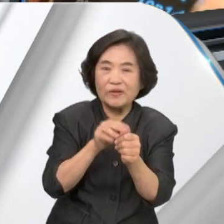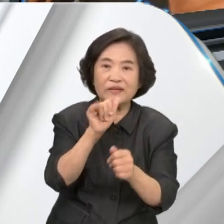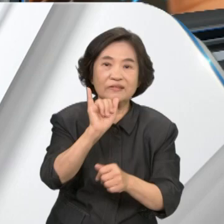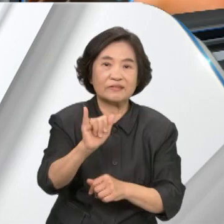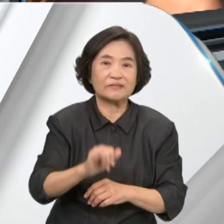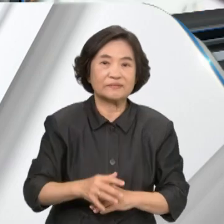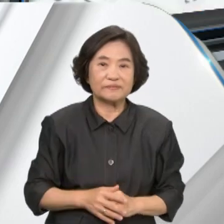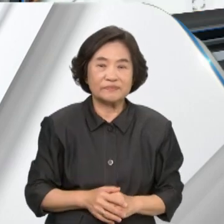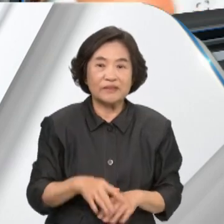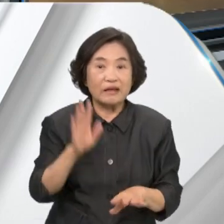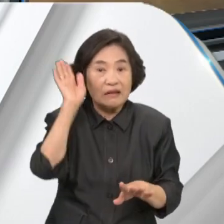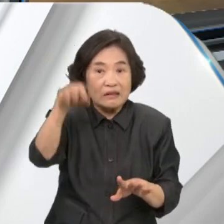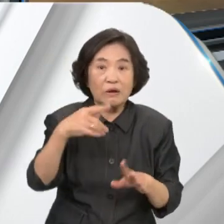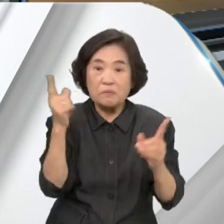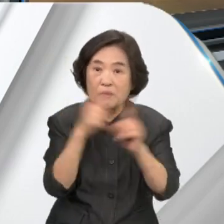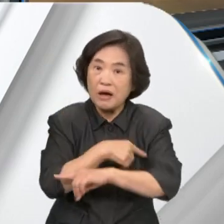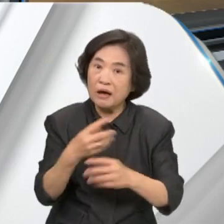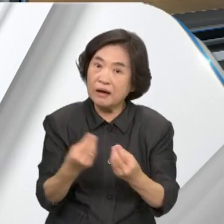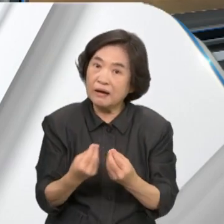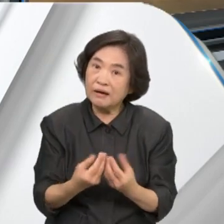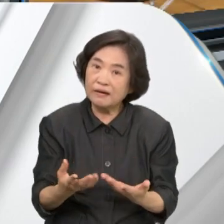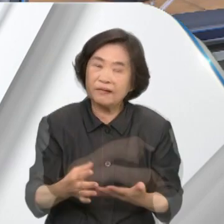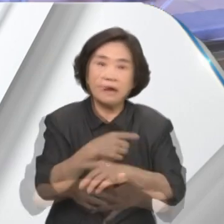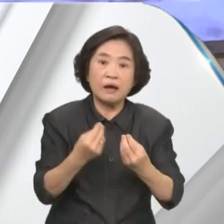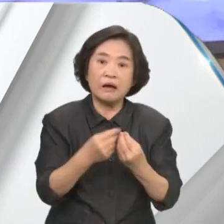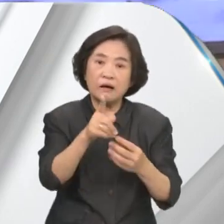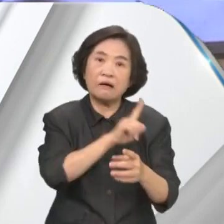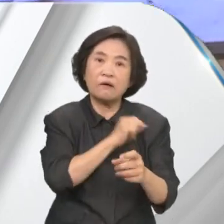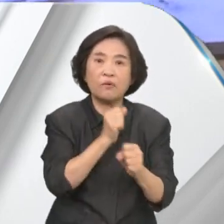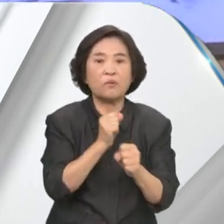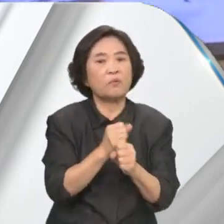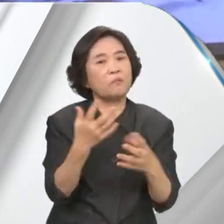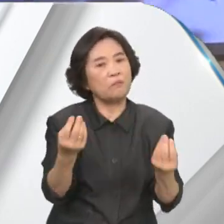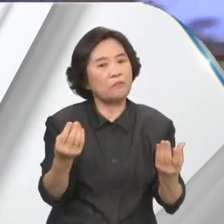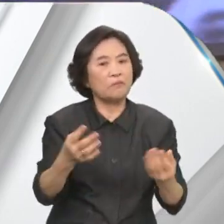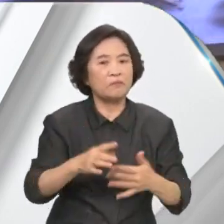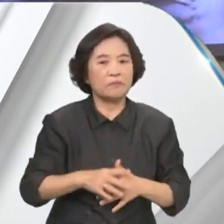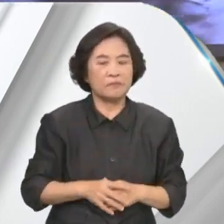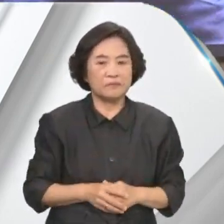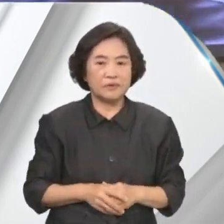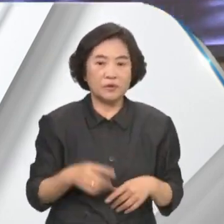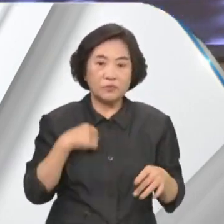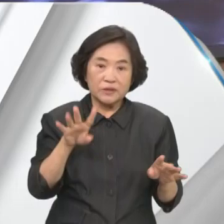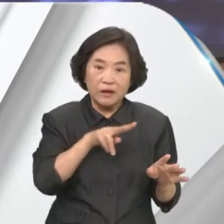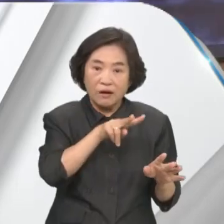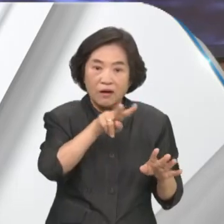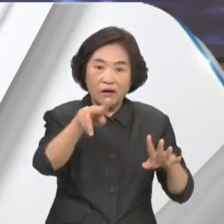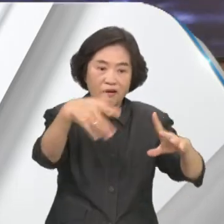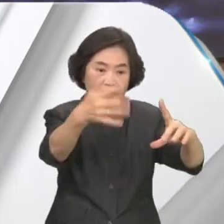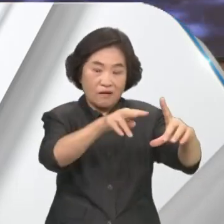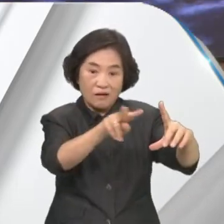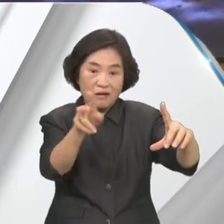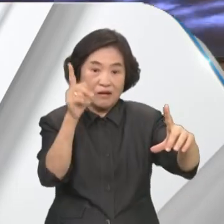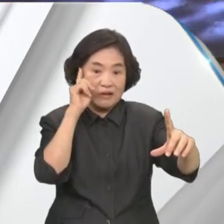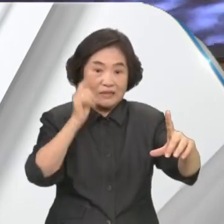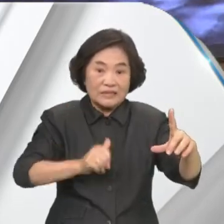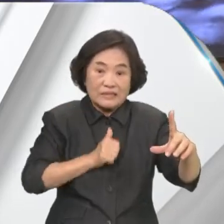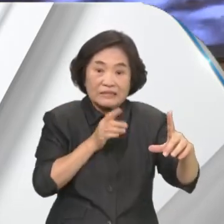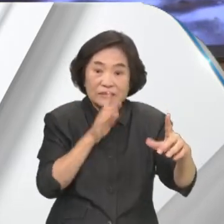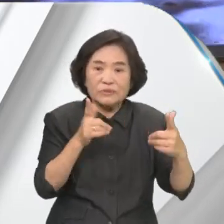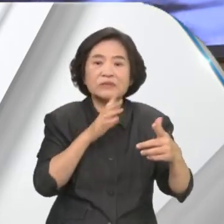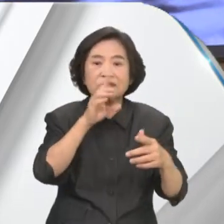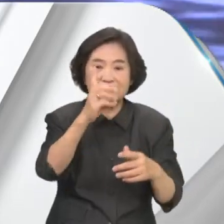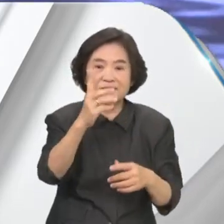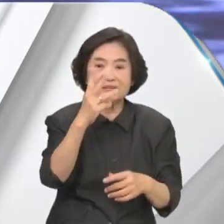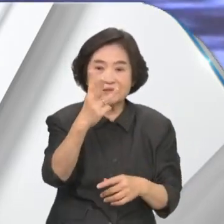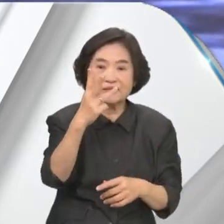学尊重 AI， 不是本 AI 代替。 现在你所看到的场景，它并不是影片，而是 3D 的